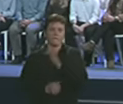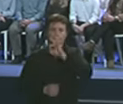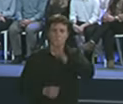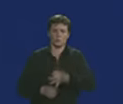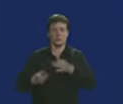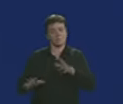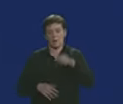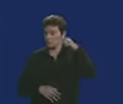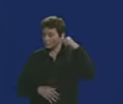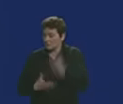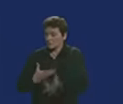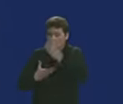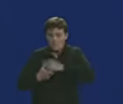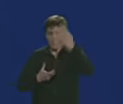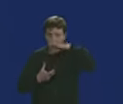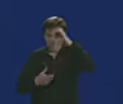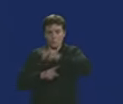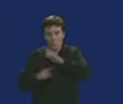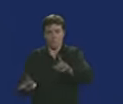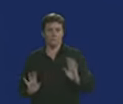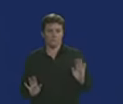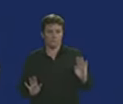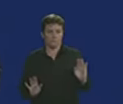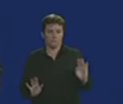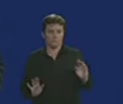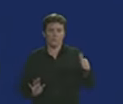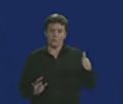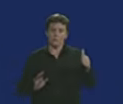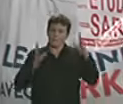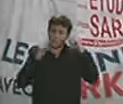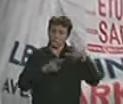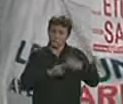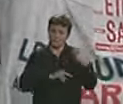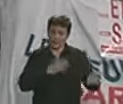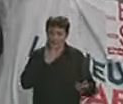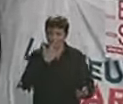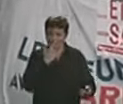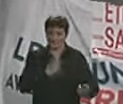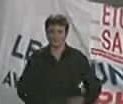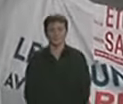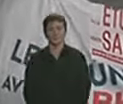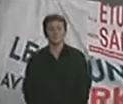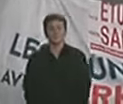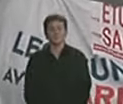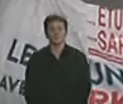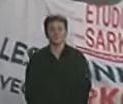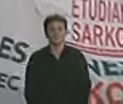la Turquie n'a pas à intégrer l'Union européenne. Réponse de François Hollande. Extraordinaire.